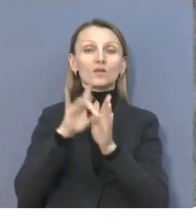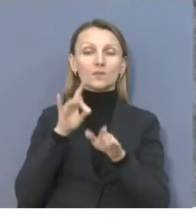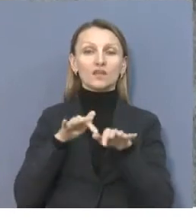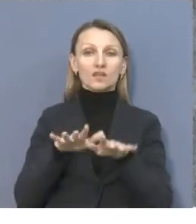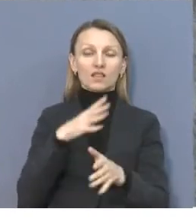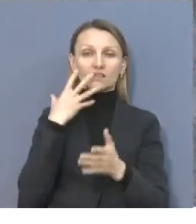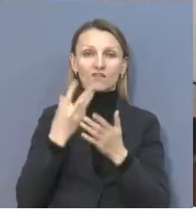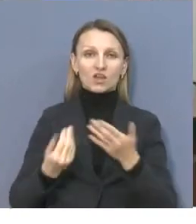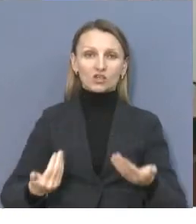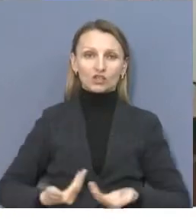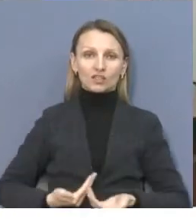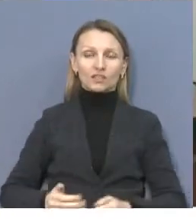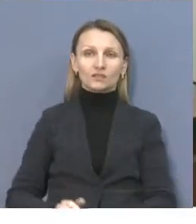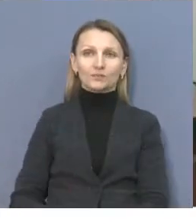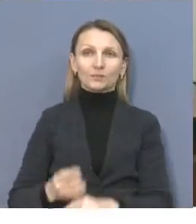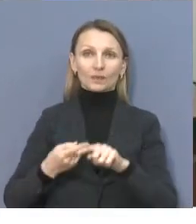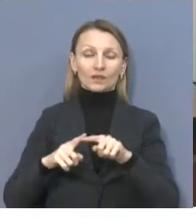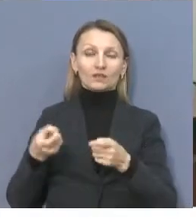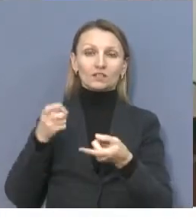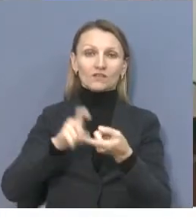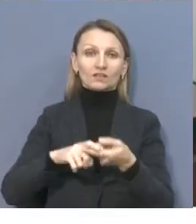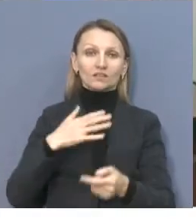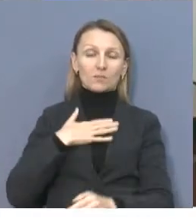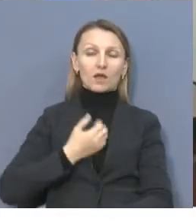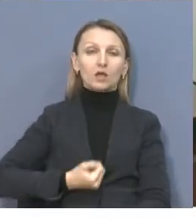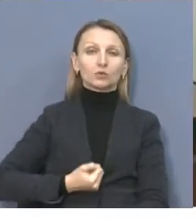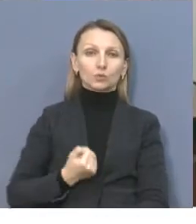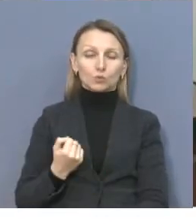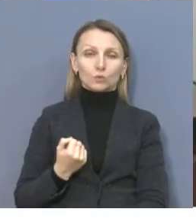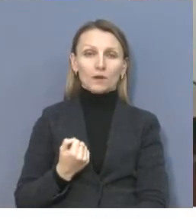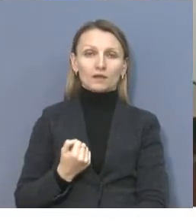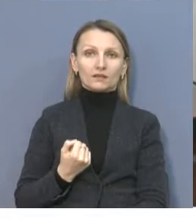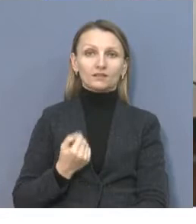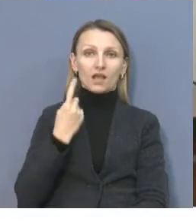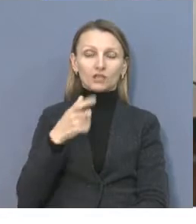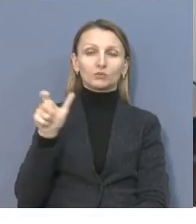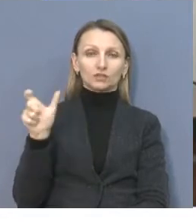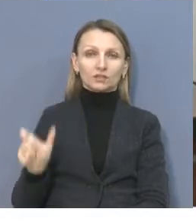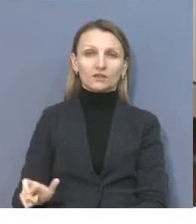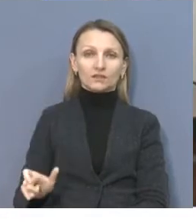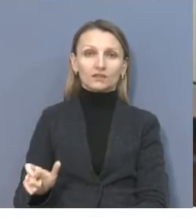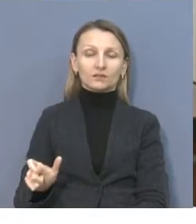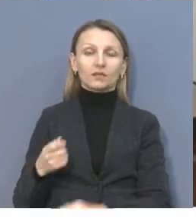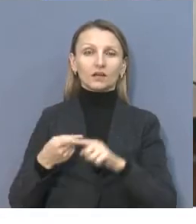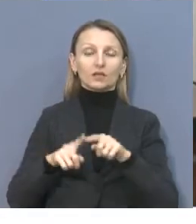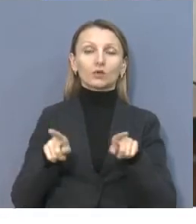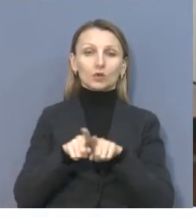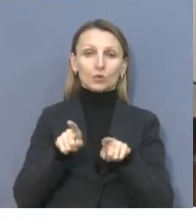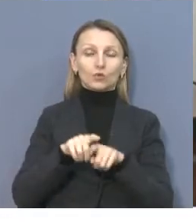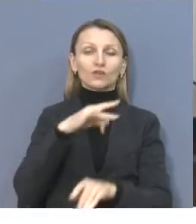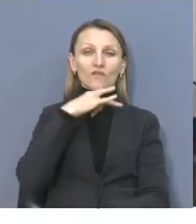своей жизни это связано с моей дружбы товарищем который в российской федерации